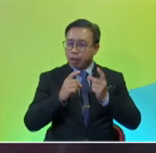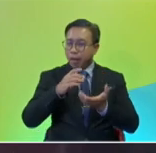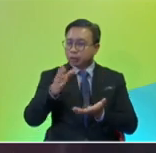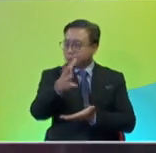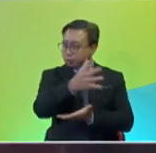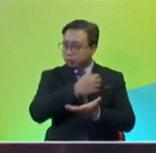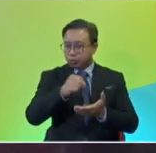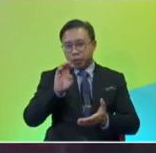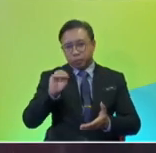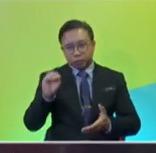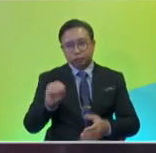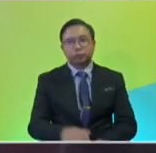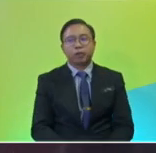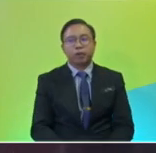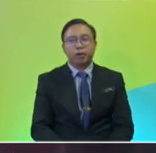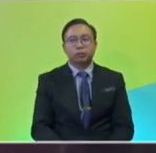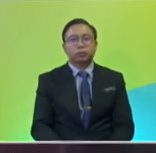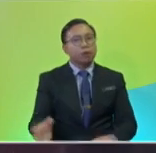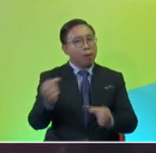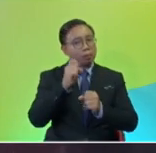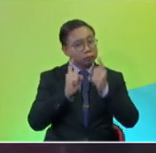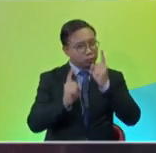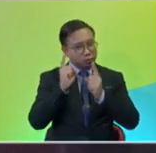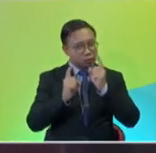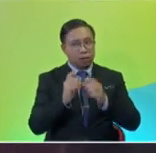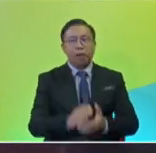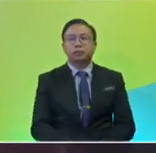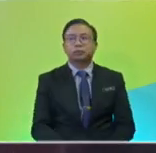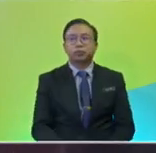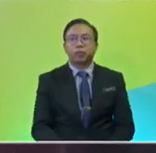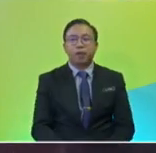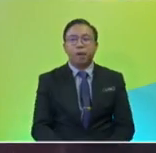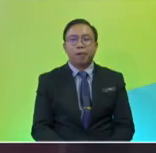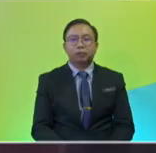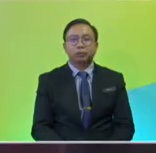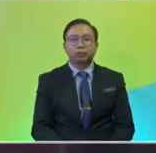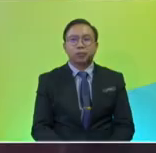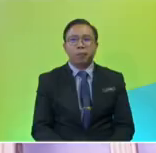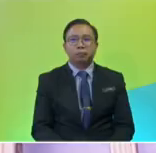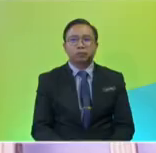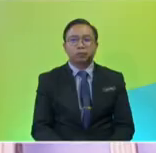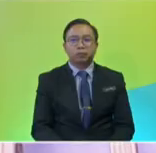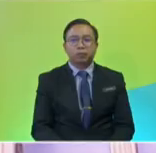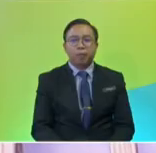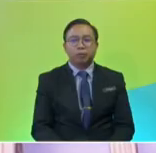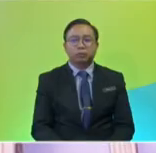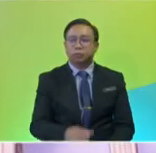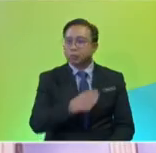murid. Yeay! Semua dapat bintang. Tan Kuan Xuan, Servin,